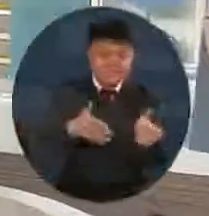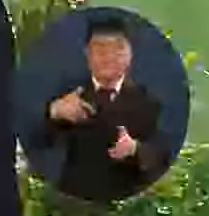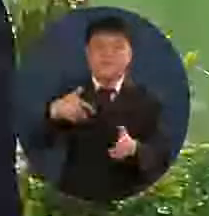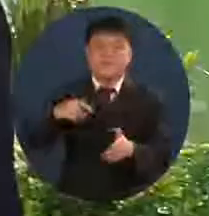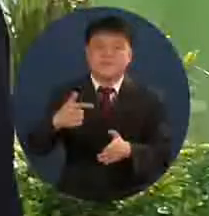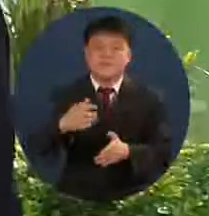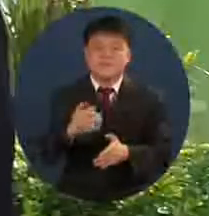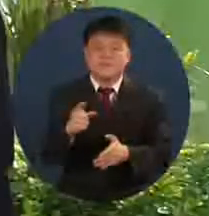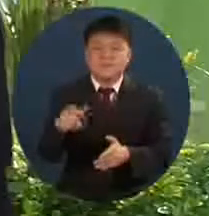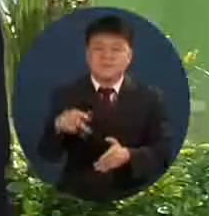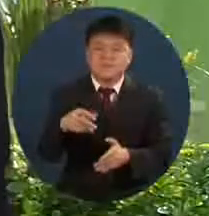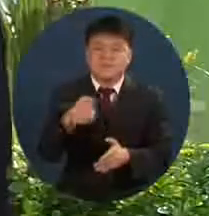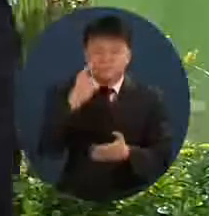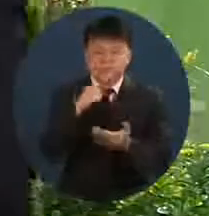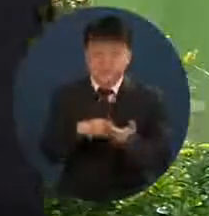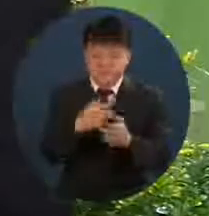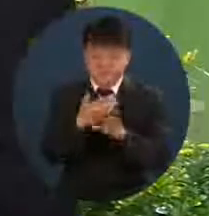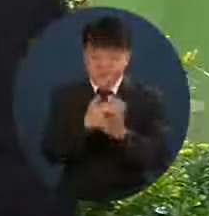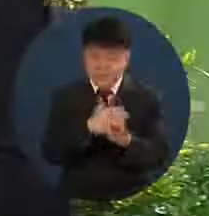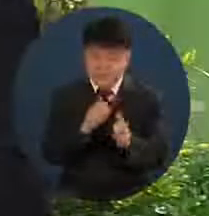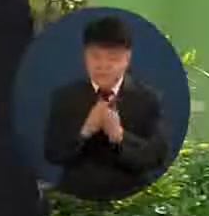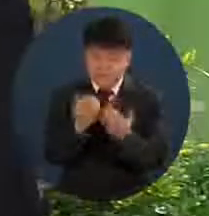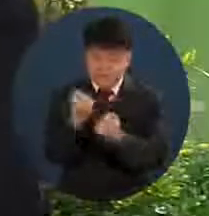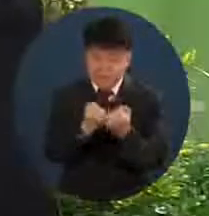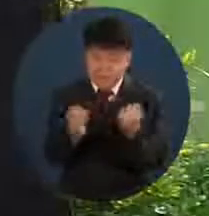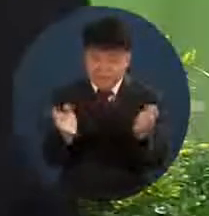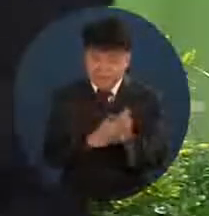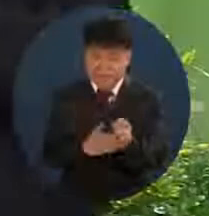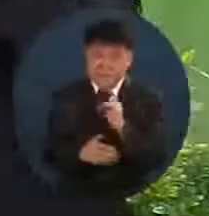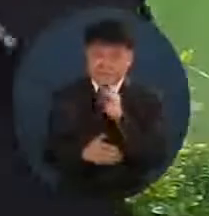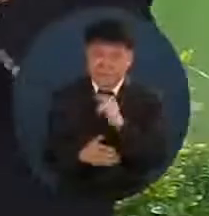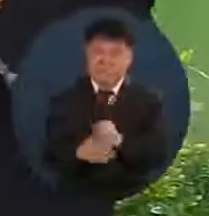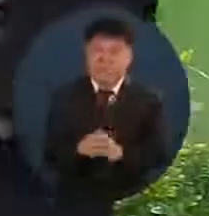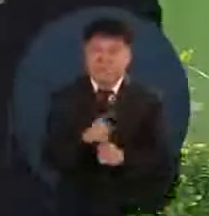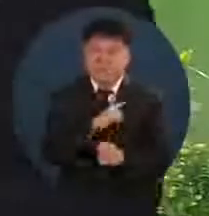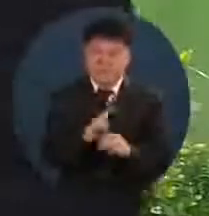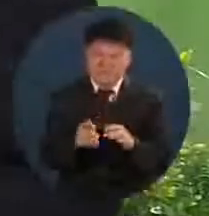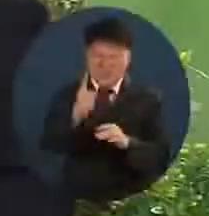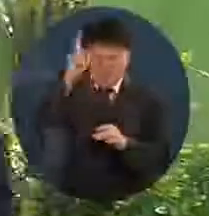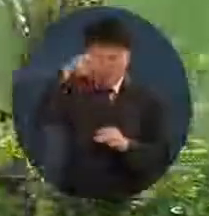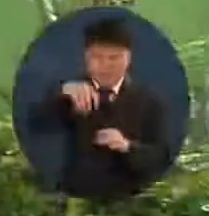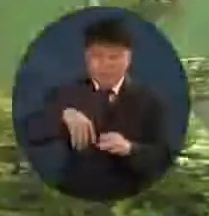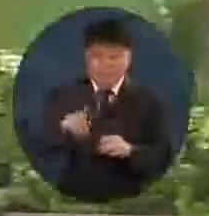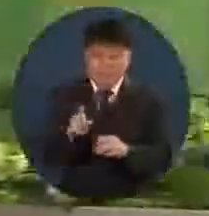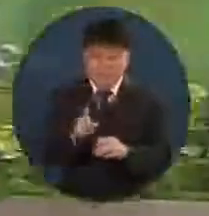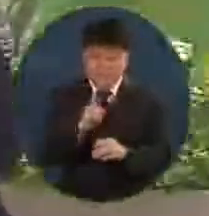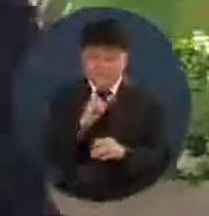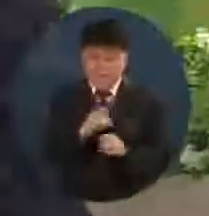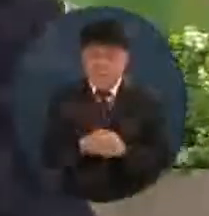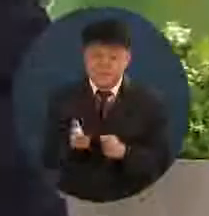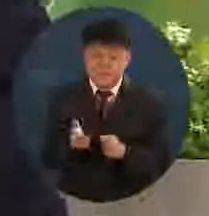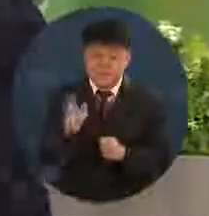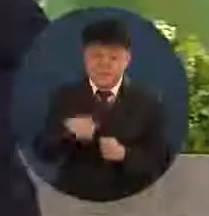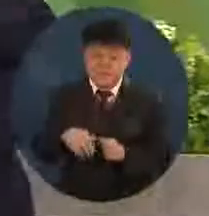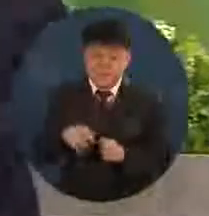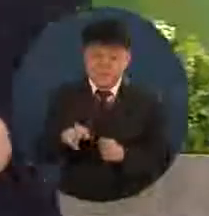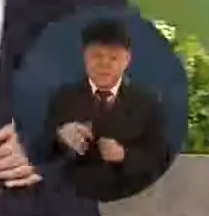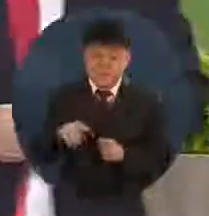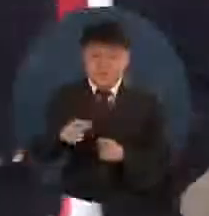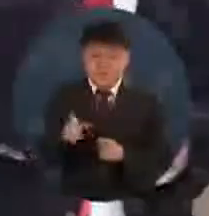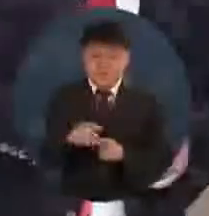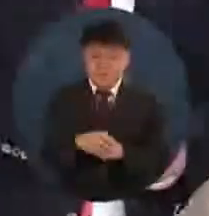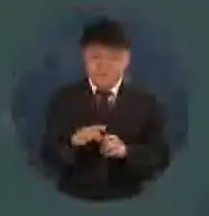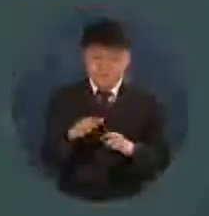발견돼서 이 번역이 되는 겁니다. 그래서 그 천왕성은 가장 품격이 높은 신이죠. 근데 이 세턴은 아까 말씀드렸지만